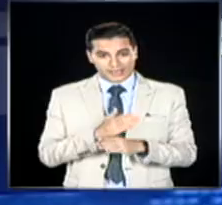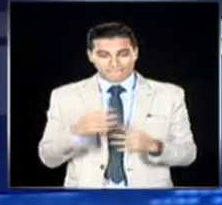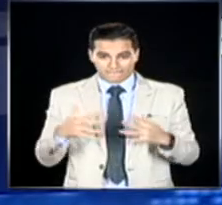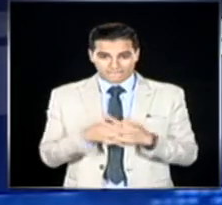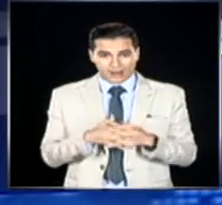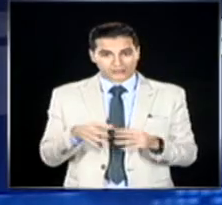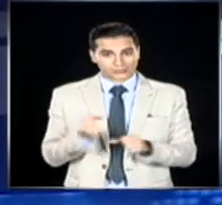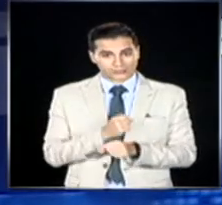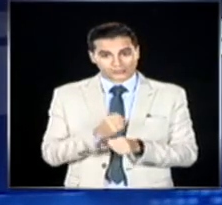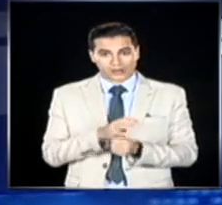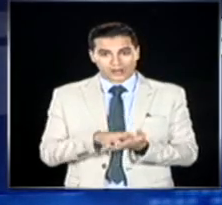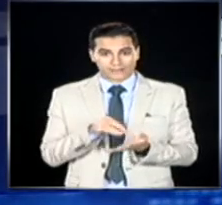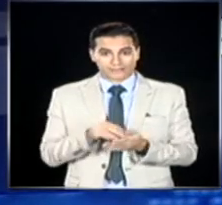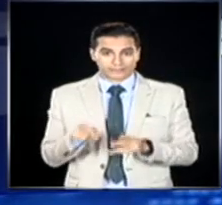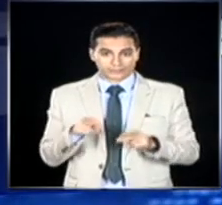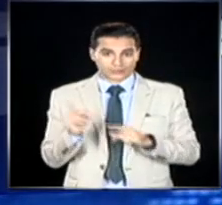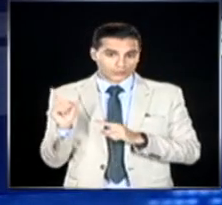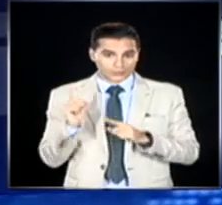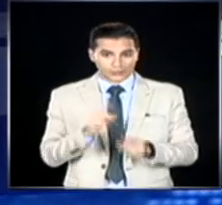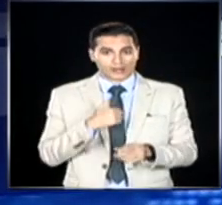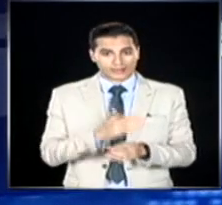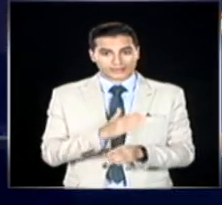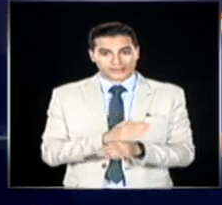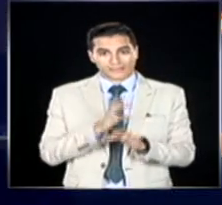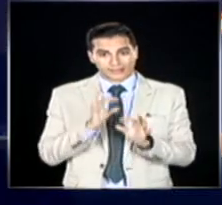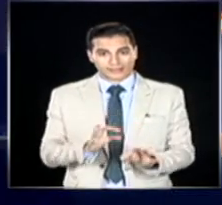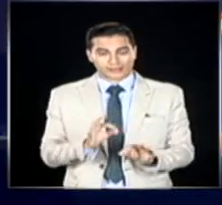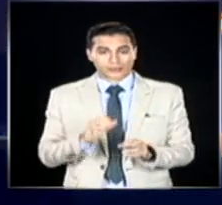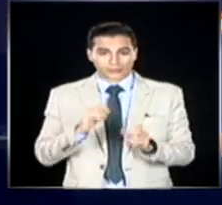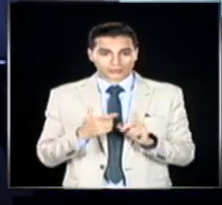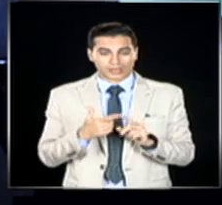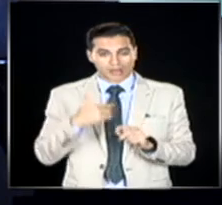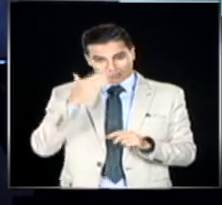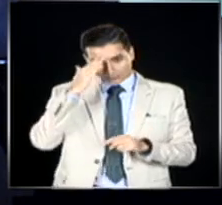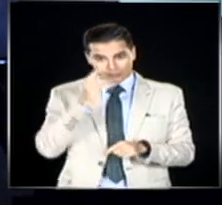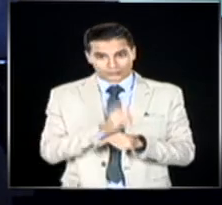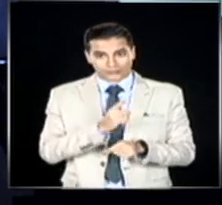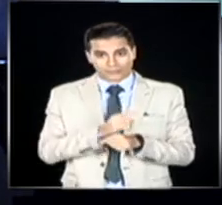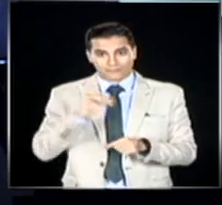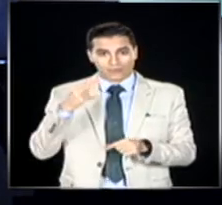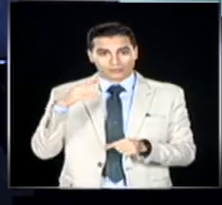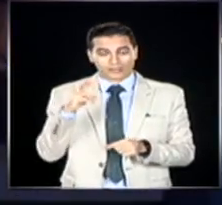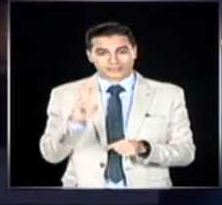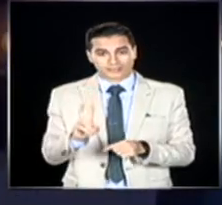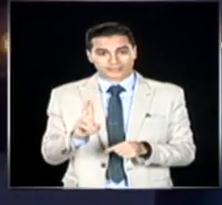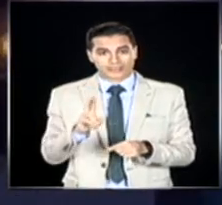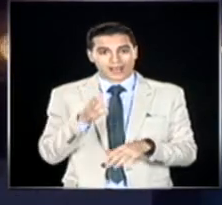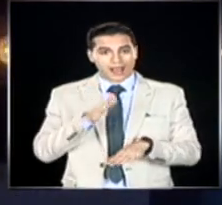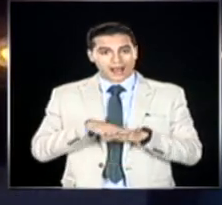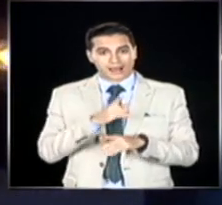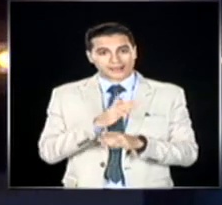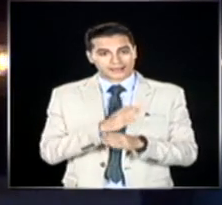وتعبنا على مدار السيزون كله فعلا لأن إحنا فعلا تعبنا. وثانيا أنا عايز أشكر مستر معتز للتعب ومجهوده لينا سواء